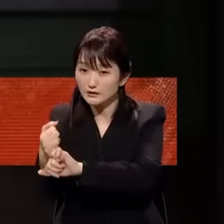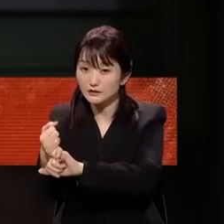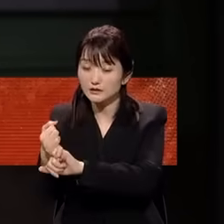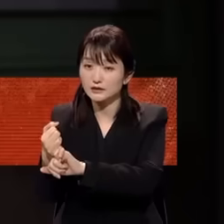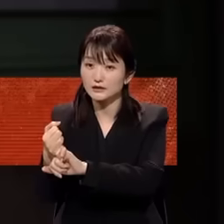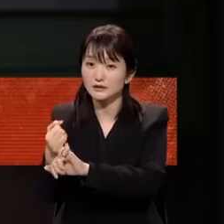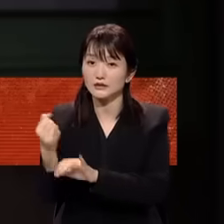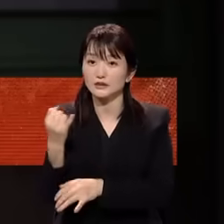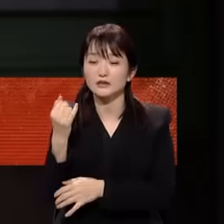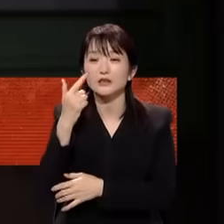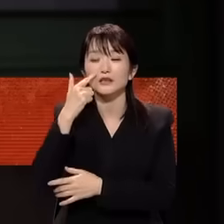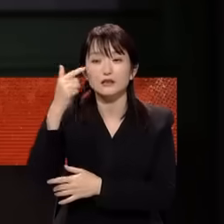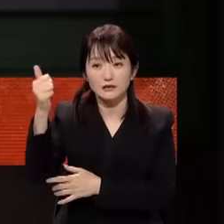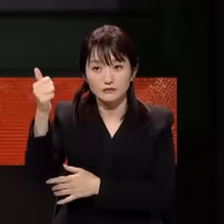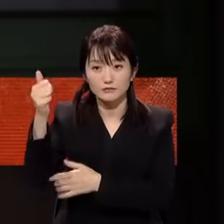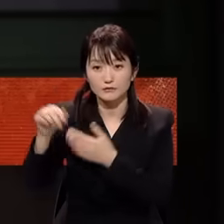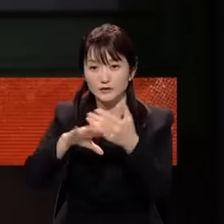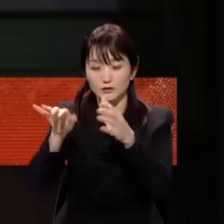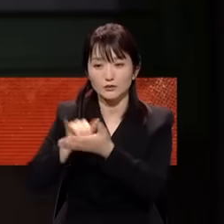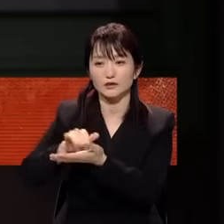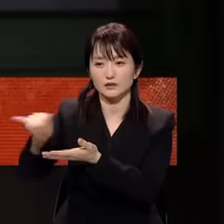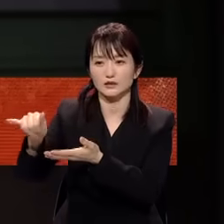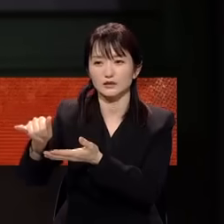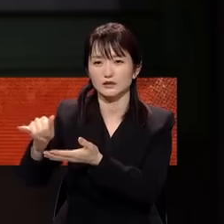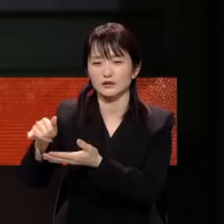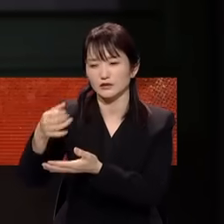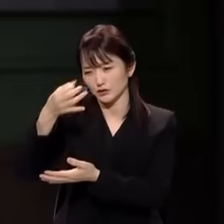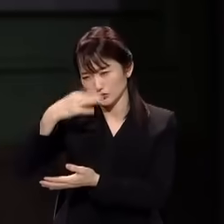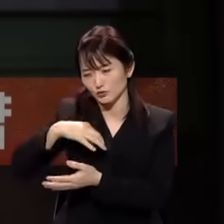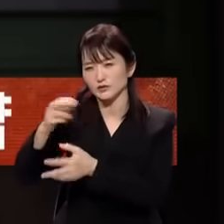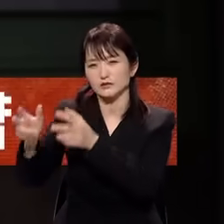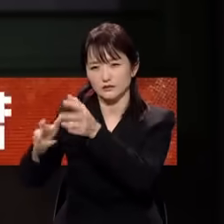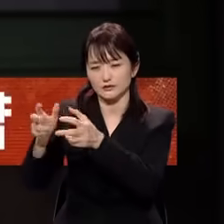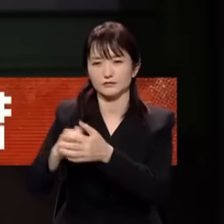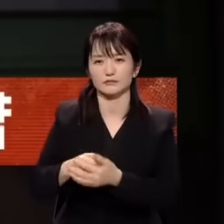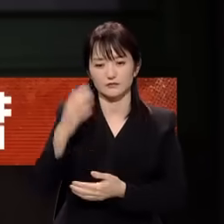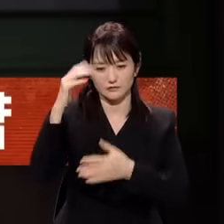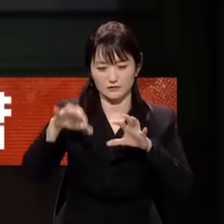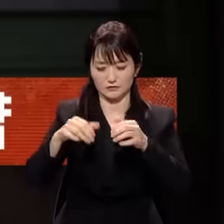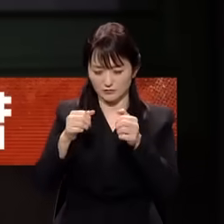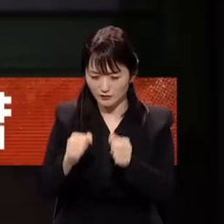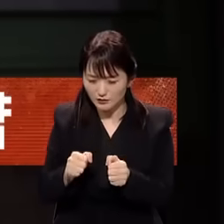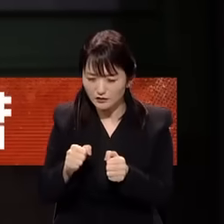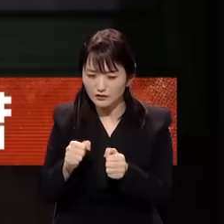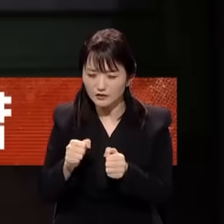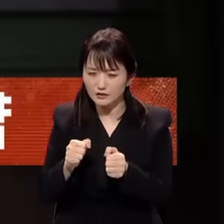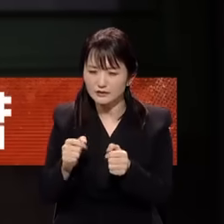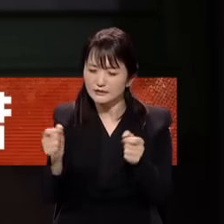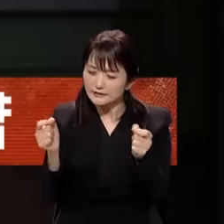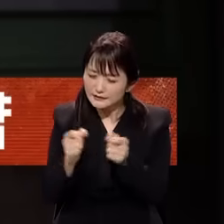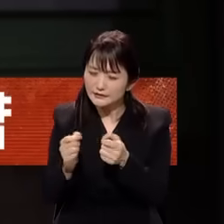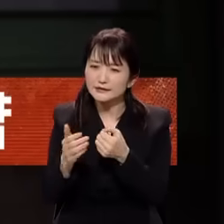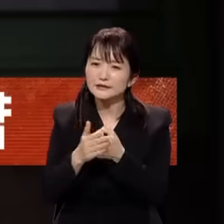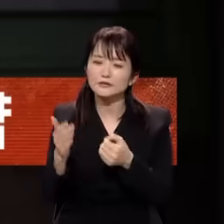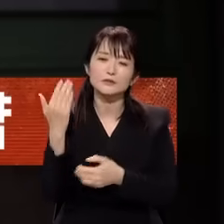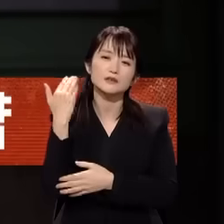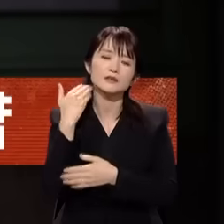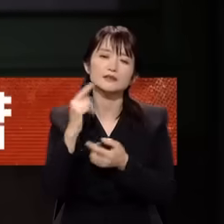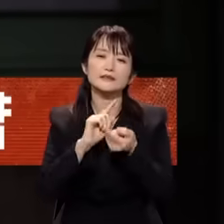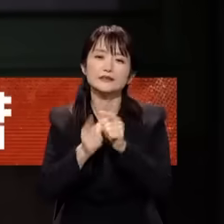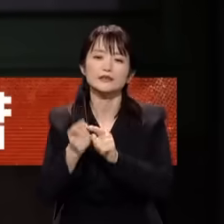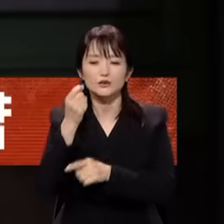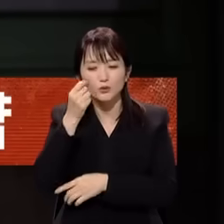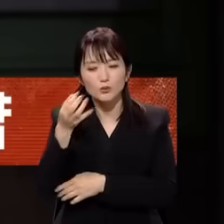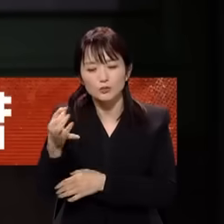여성의 아버지였고 해외에서 수입 사업을 하는 사람이었는데요. 국내에 체류하는 시간이 적기 때문에 전세 대신 월세 계약을